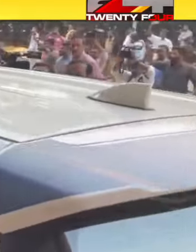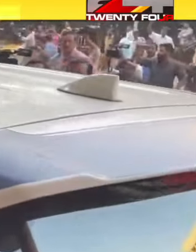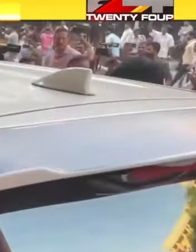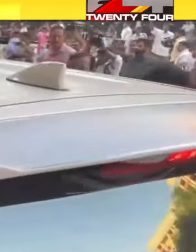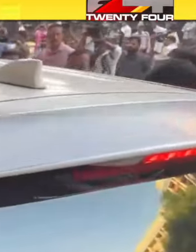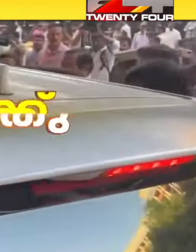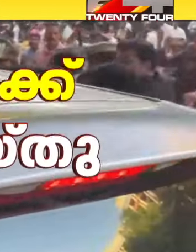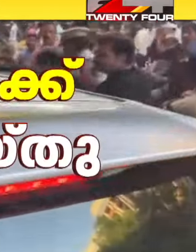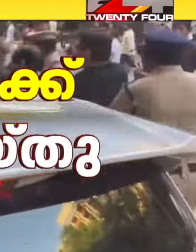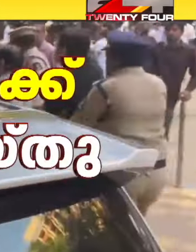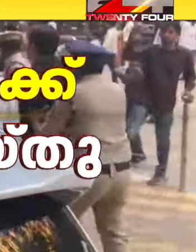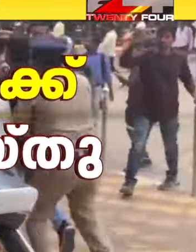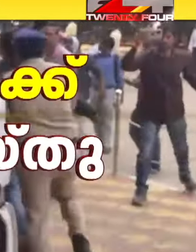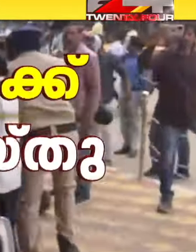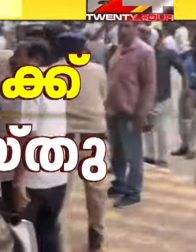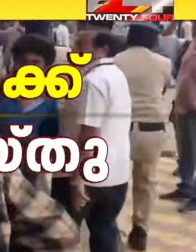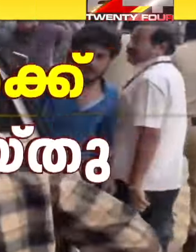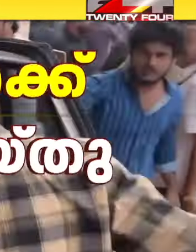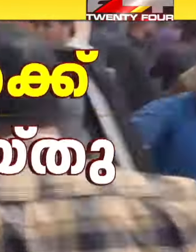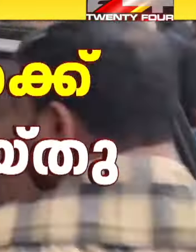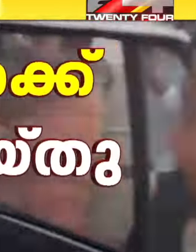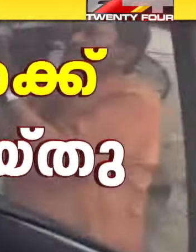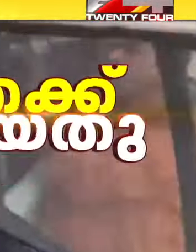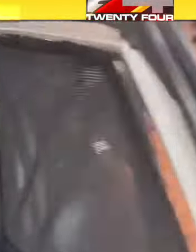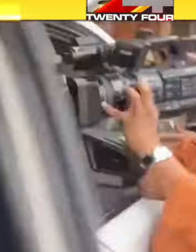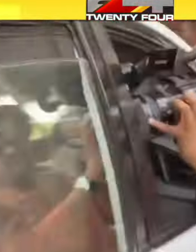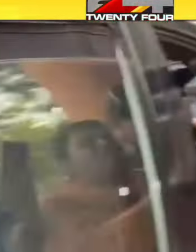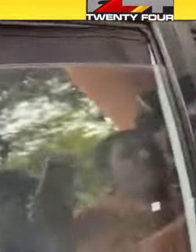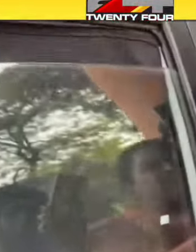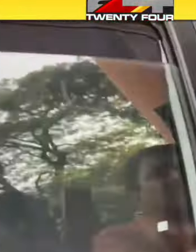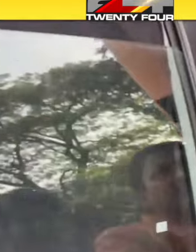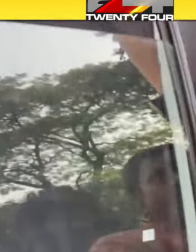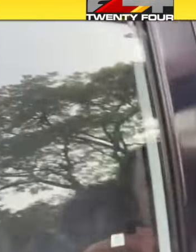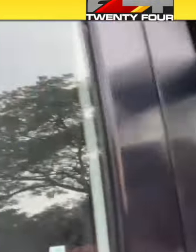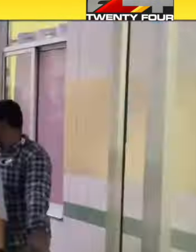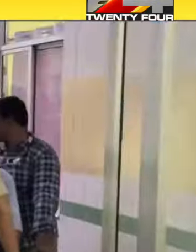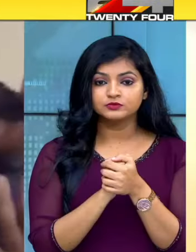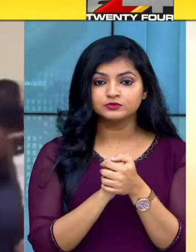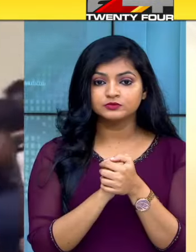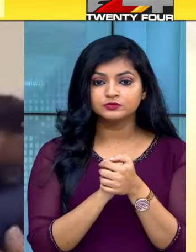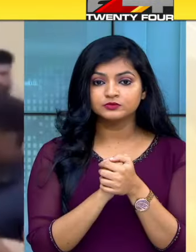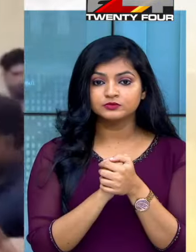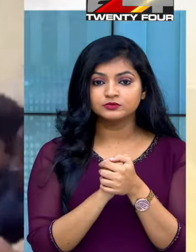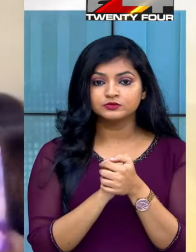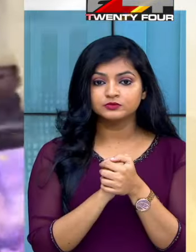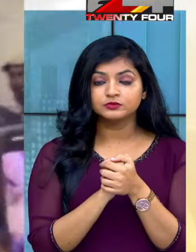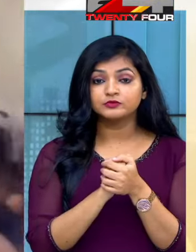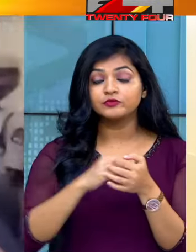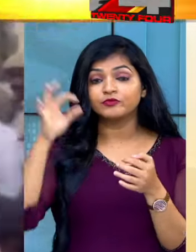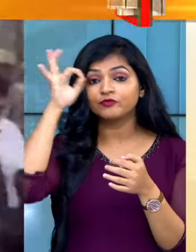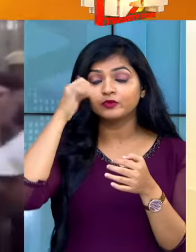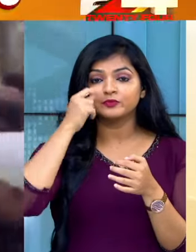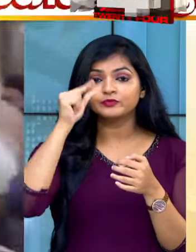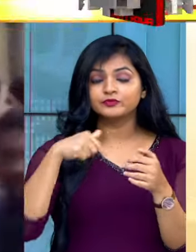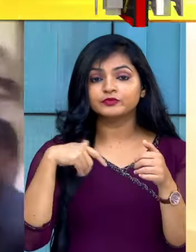റിമാൻഡ് ചെയ്തിരിക്കുന്നത്. പുഷ്പ ടു റിലീസുമായി ബന്ധപ്പെട്ട് റിലീസ് ദിവസമുണ്ടായ തിക്കിലും തിരക്കിലും ഒരു യുവതി മരിച്ചിരുന്നു. ആ കേസിലാണ് ഇപ്പോൾ നടൻ അല്ലു